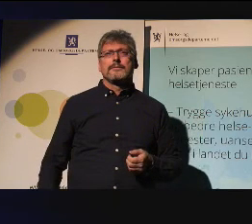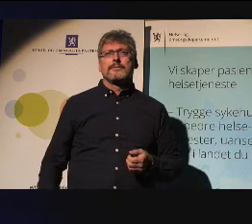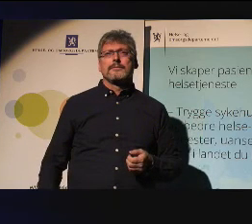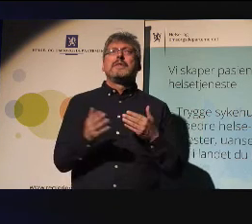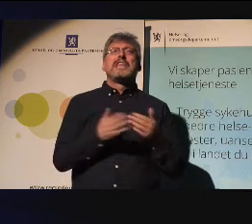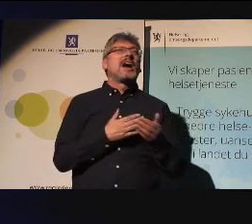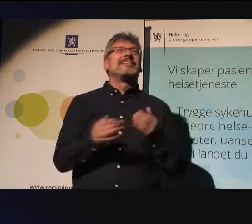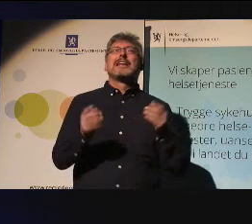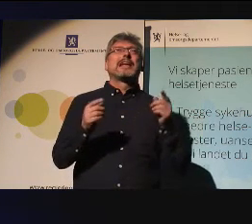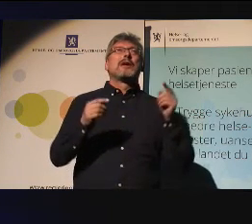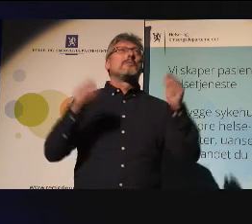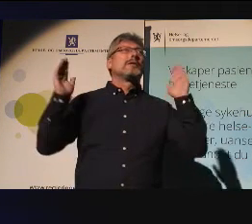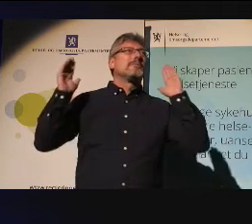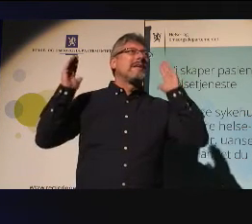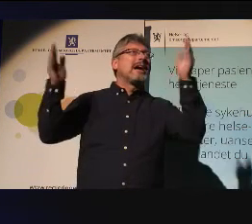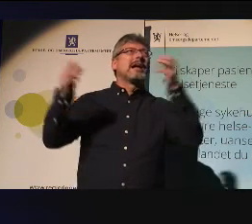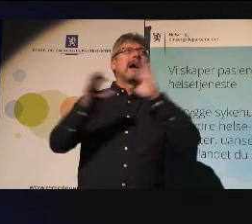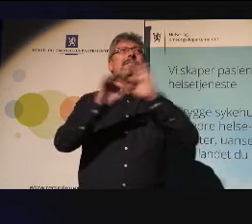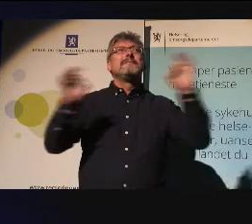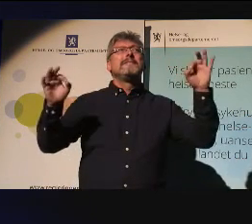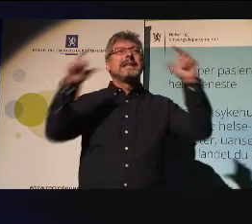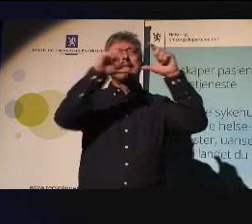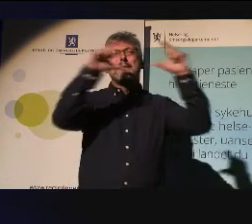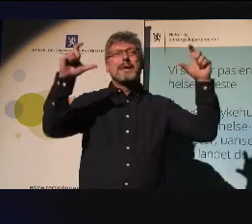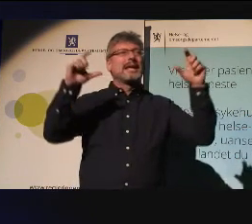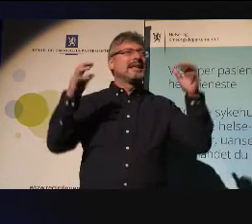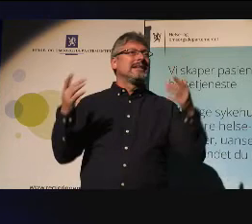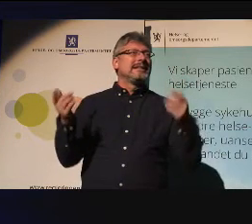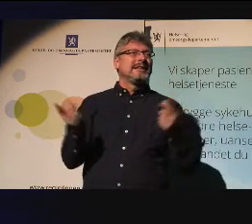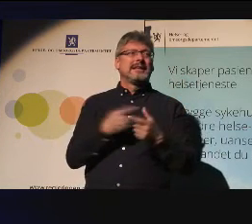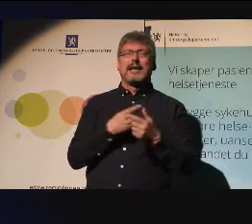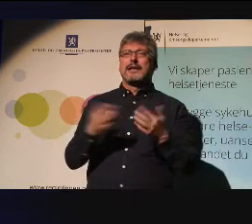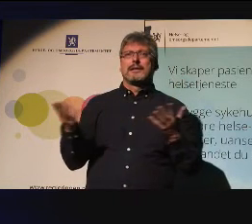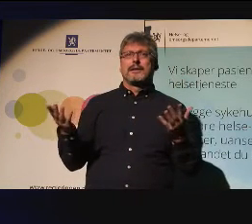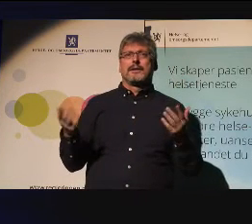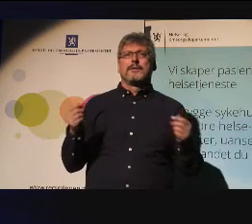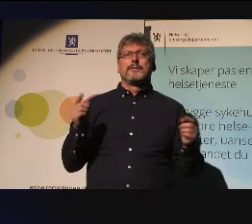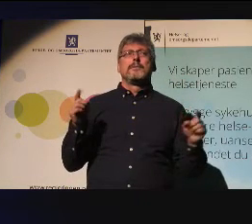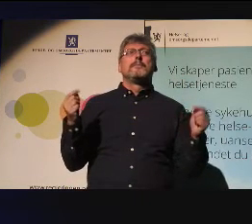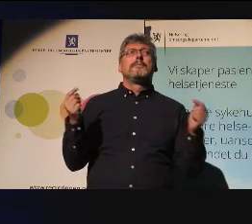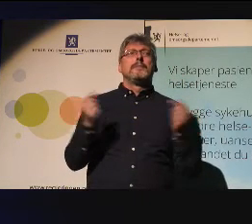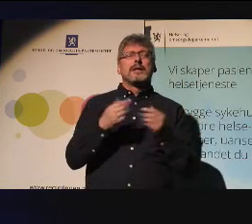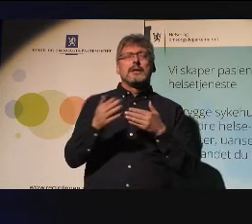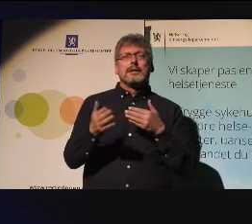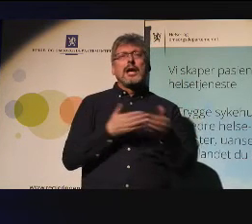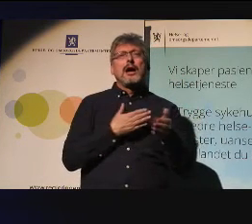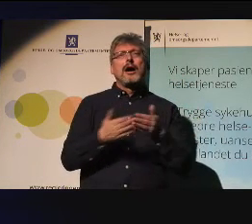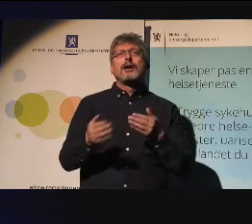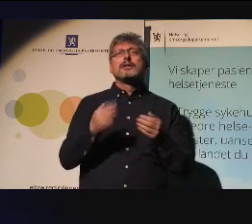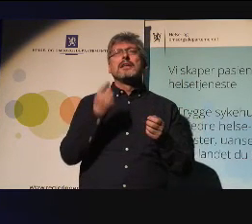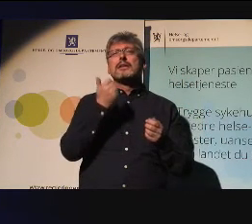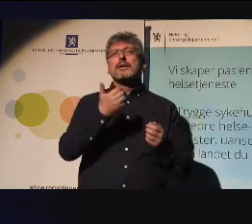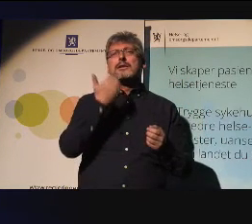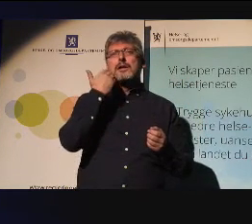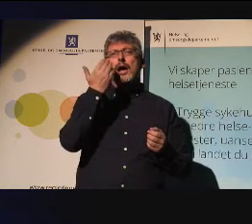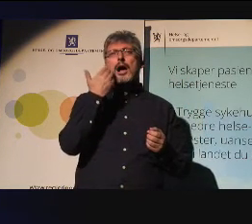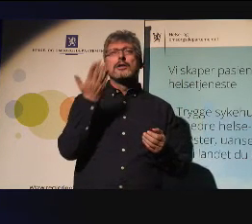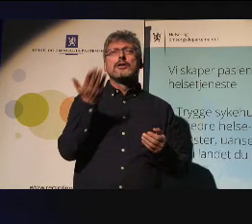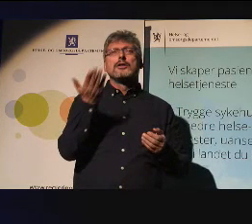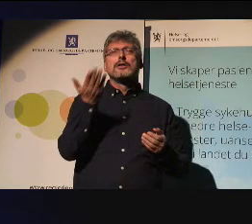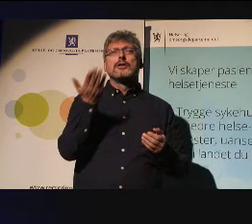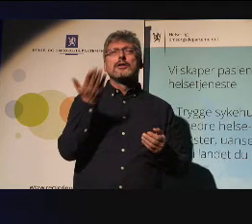fine bilder på veggen eller om kakestykkene på fat er store. Det handler nesten alltid om